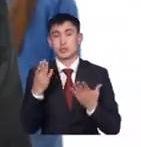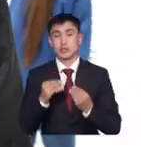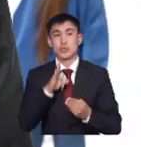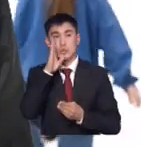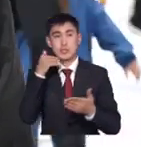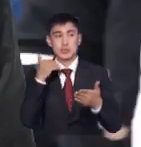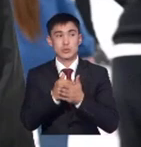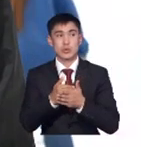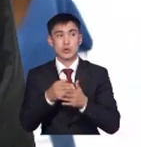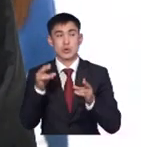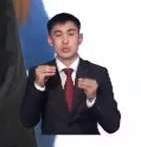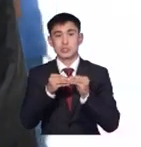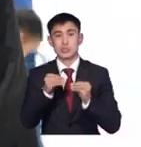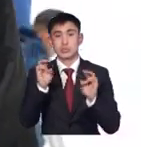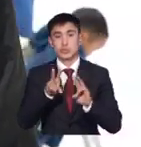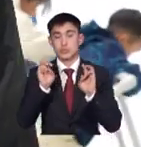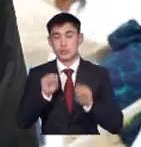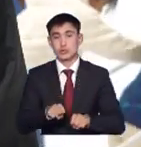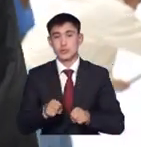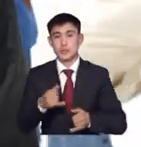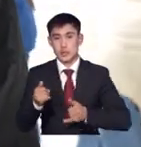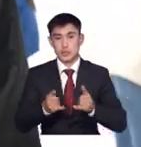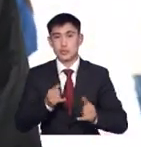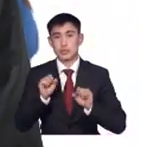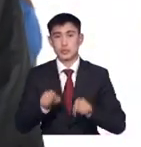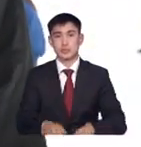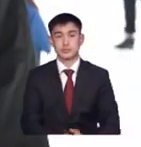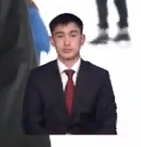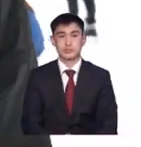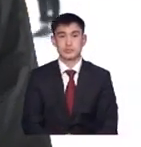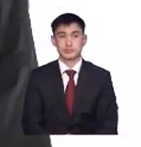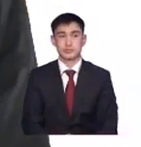таңертең 10-нан түнгі 10-ға дейін келіп коньки тебулеріне болады.